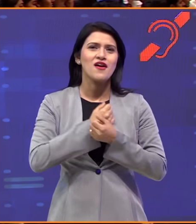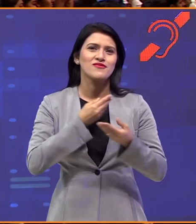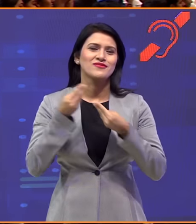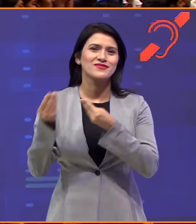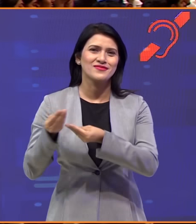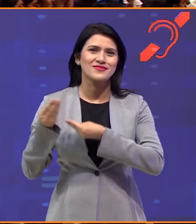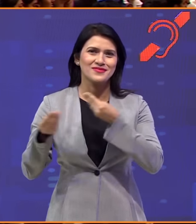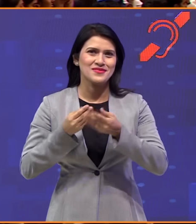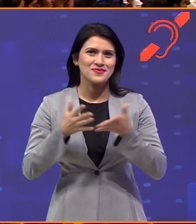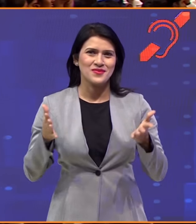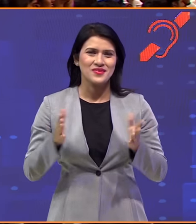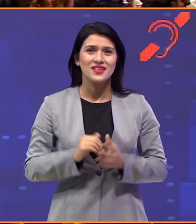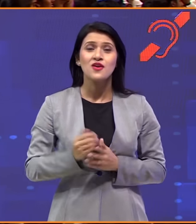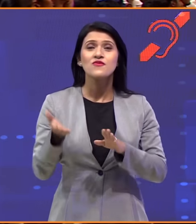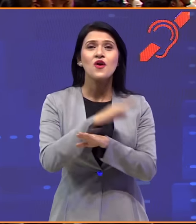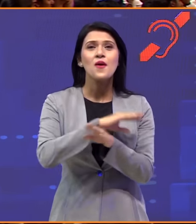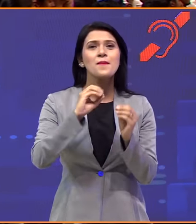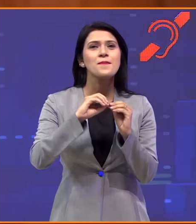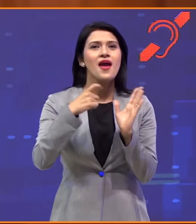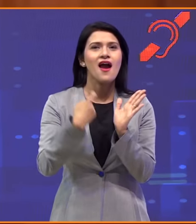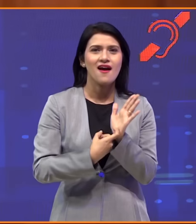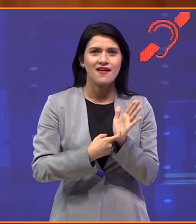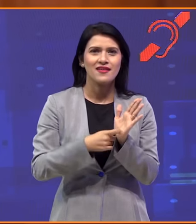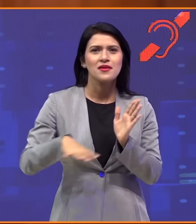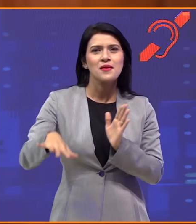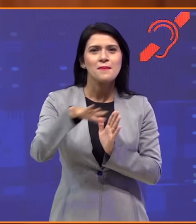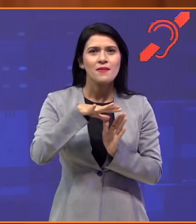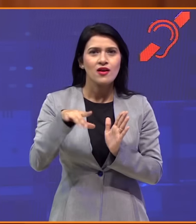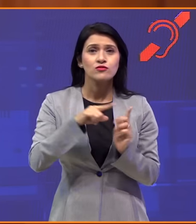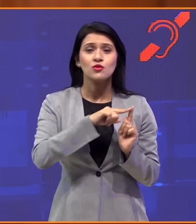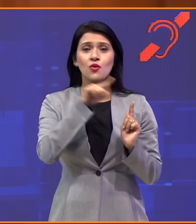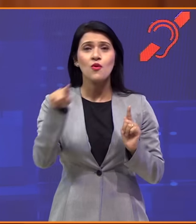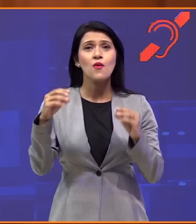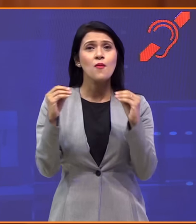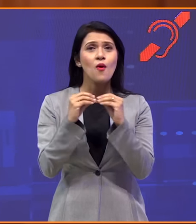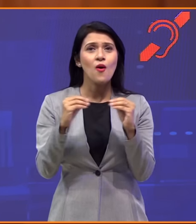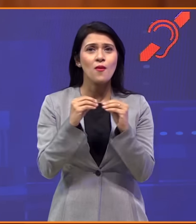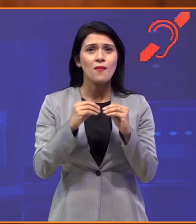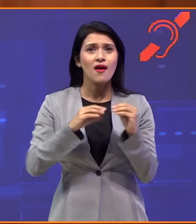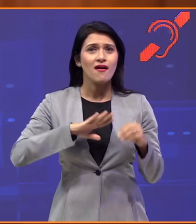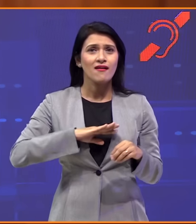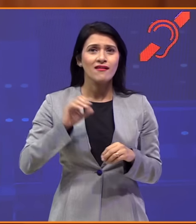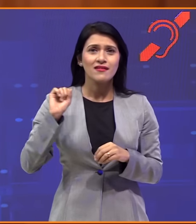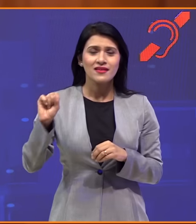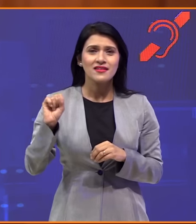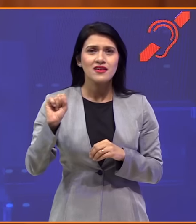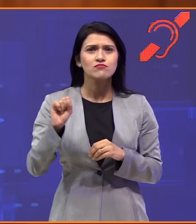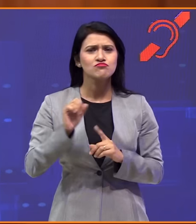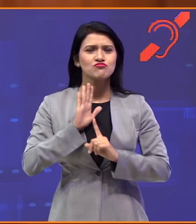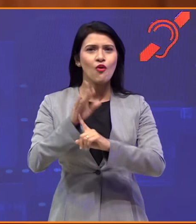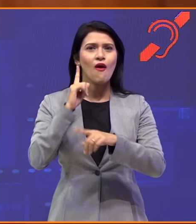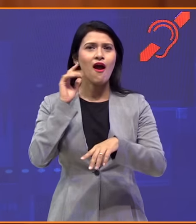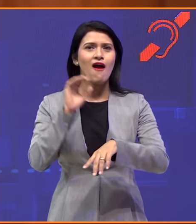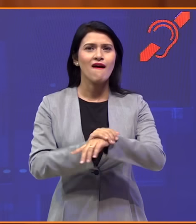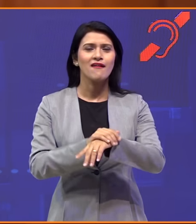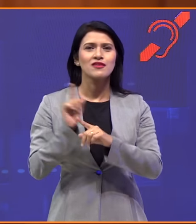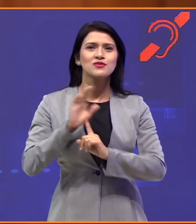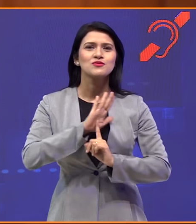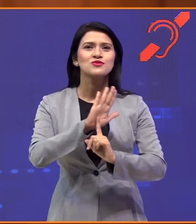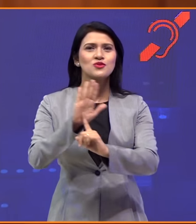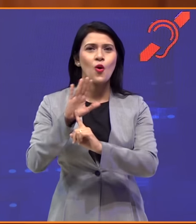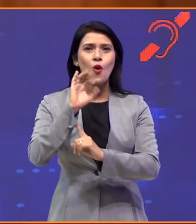है बिहार के छोटे से गांव से मुंबई की माया नगरी में अपनी पहचान बनाने वाले